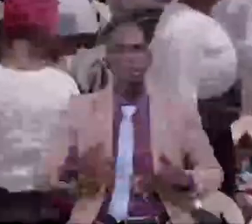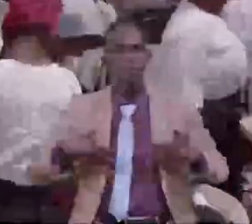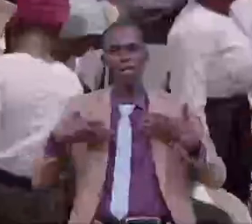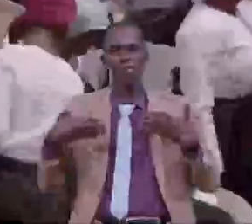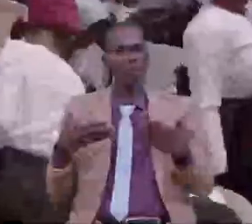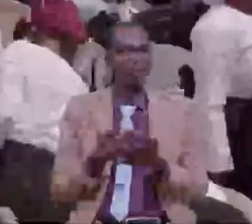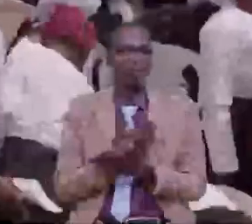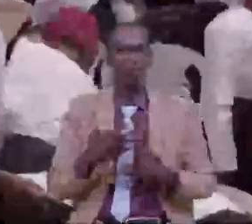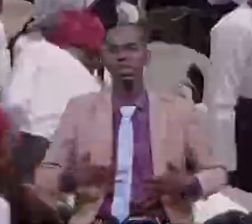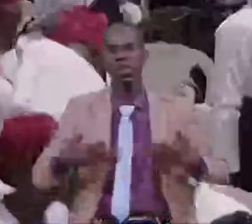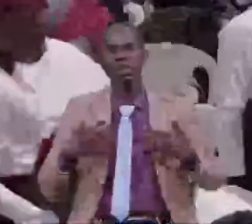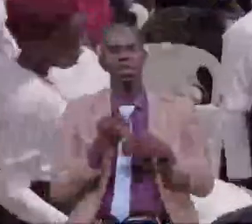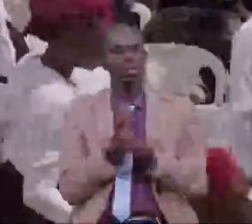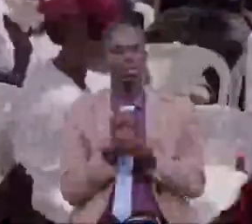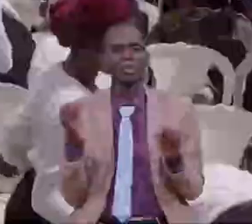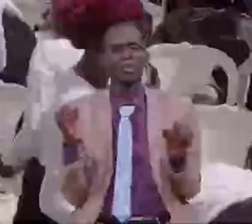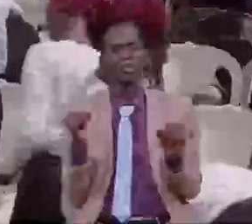vie. Sauvé,